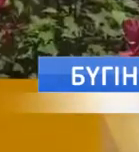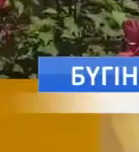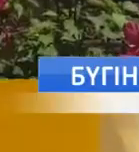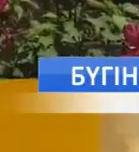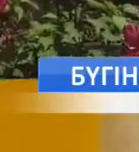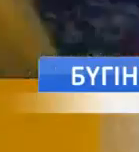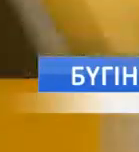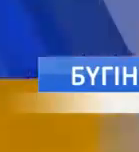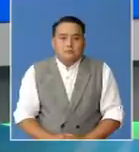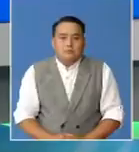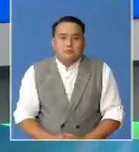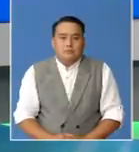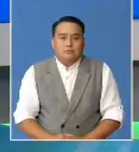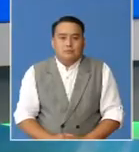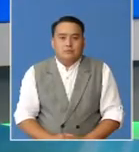берілді.